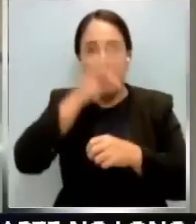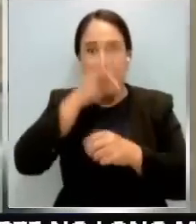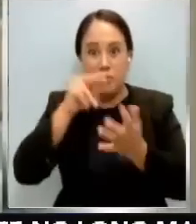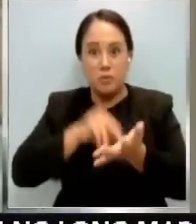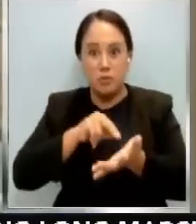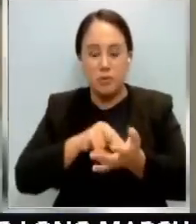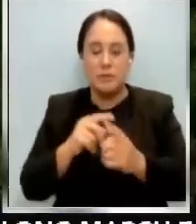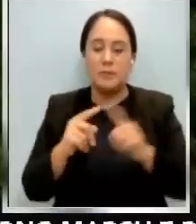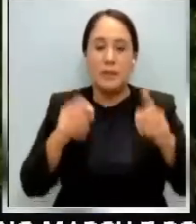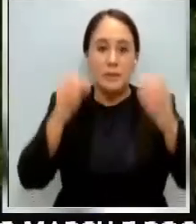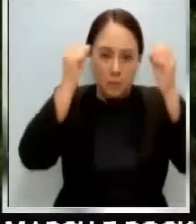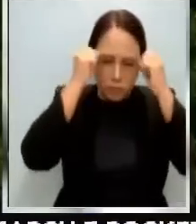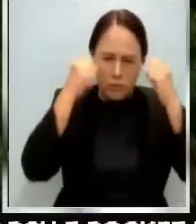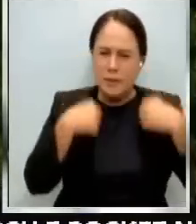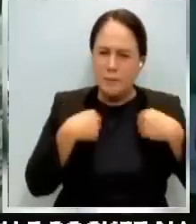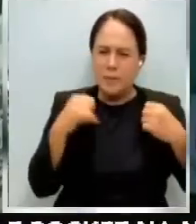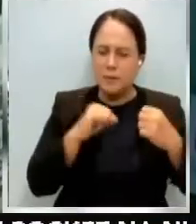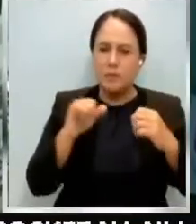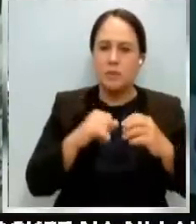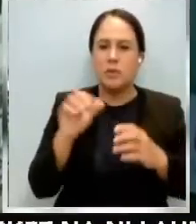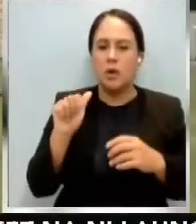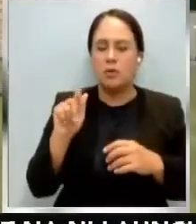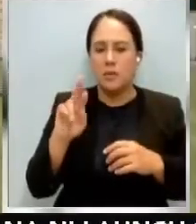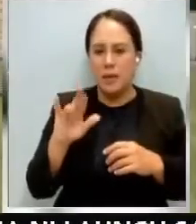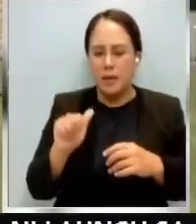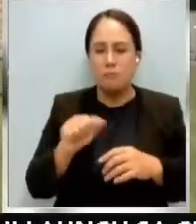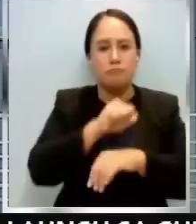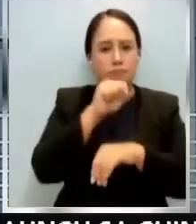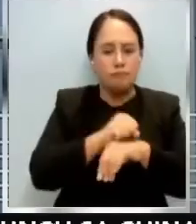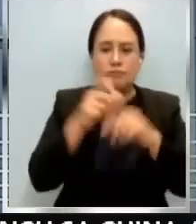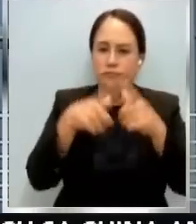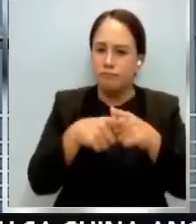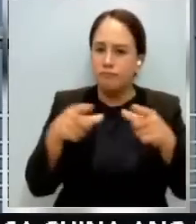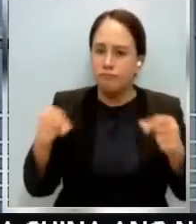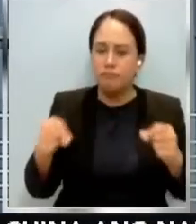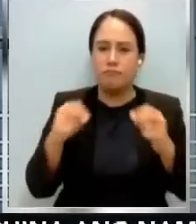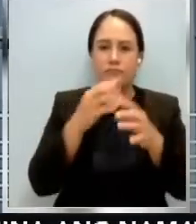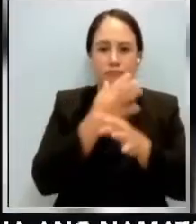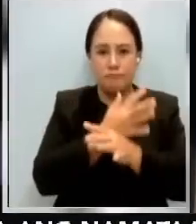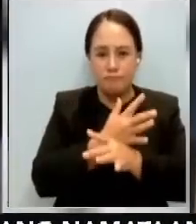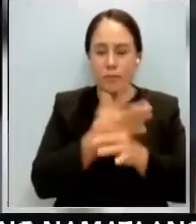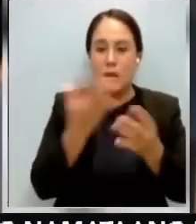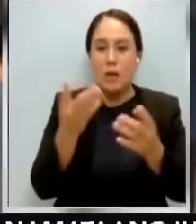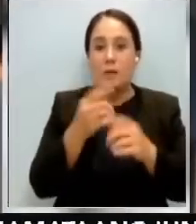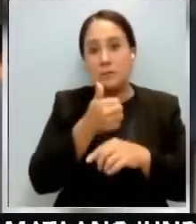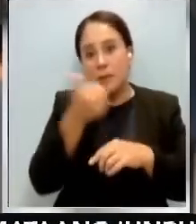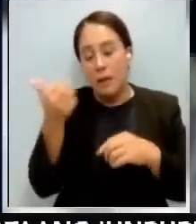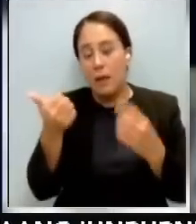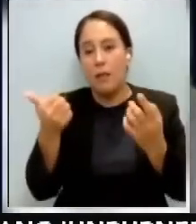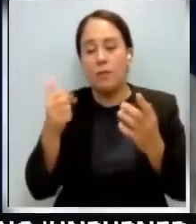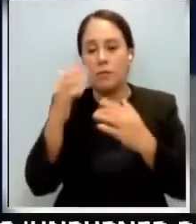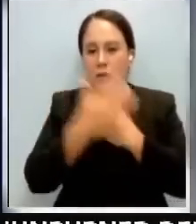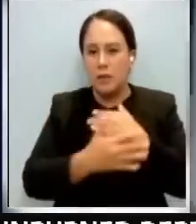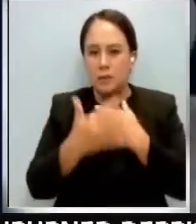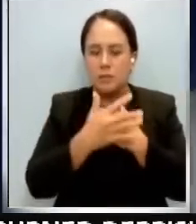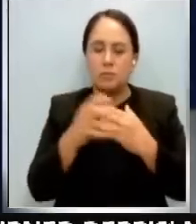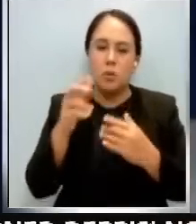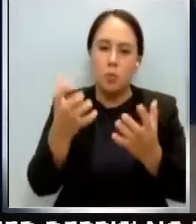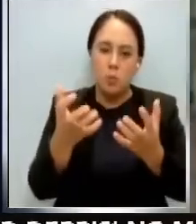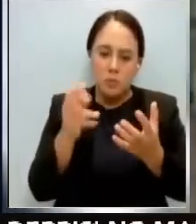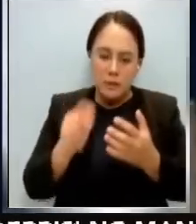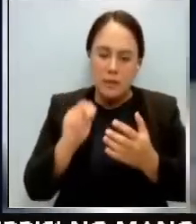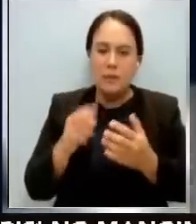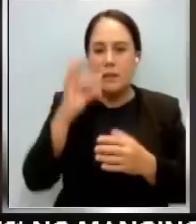Arabia, Austria, Singapore, Japan, Germany, at iba pang bansa na kailangan nila sana ng mga Pinoy